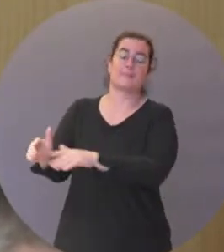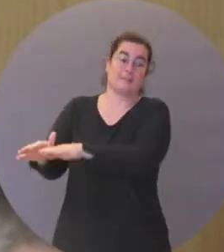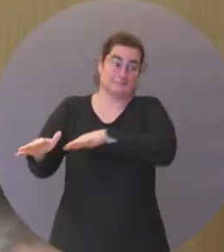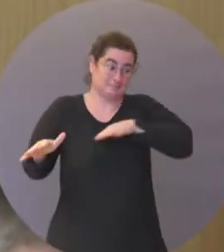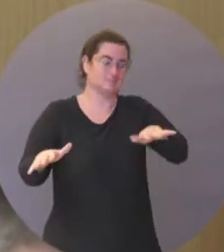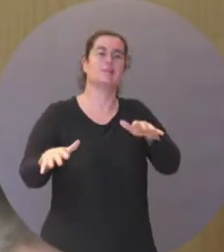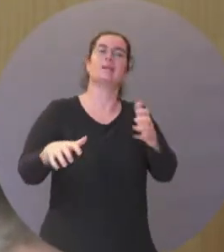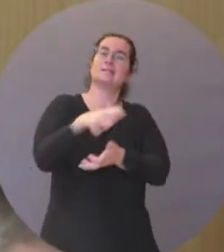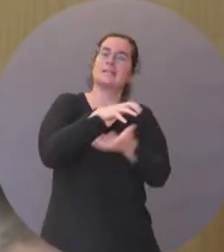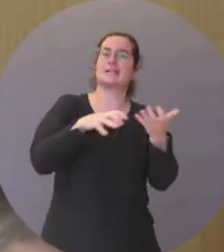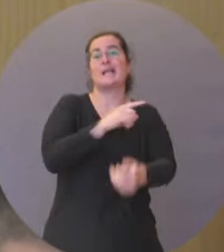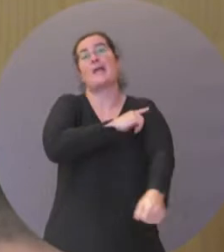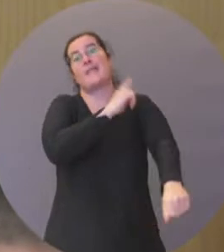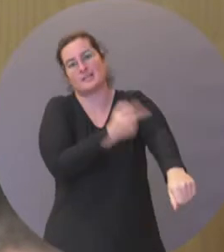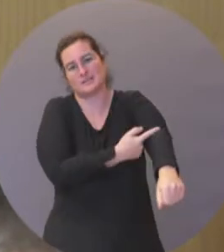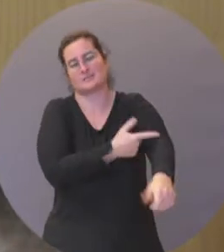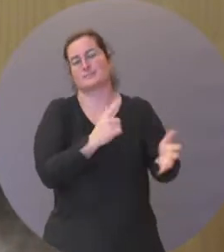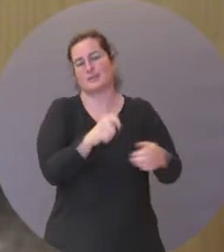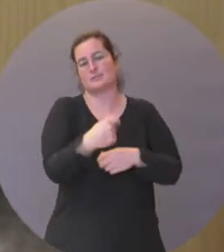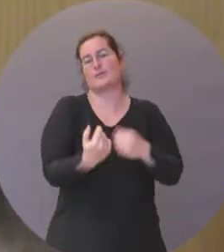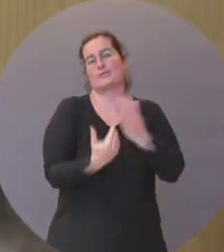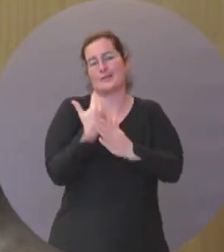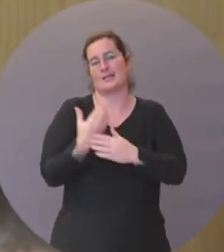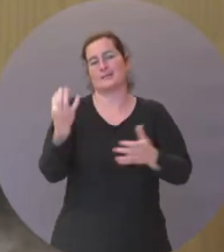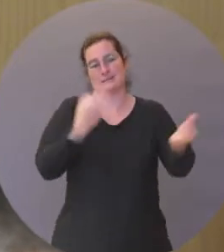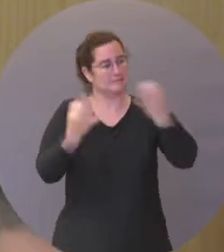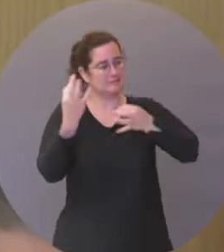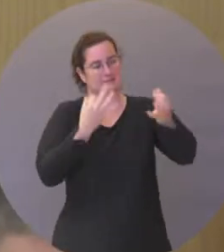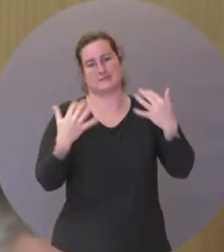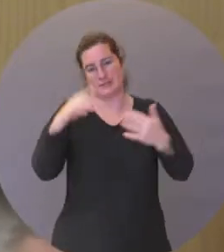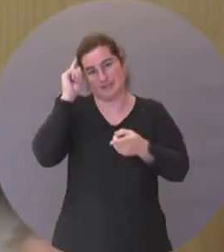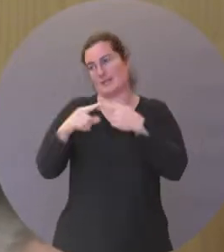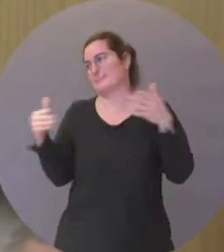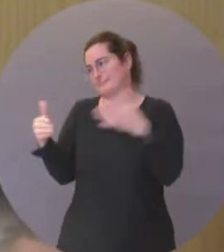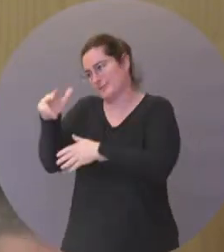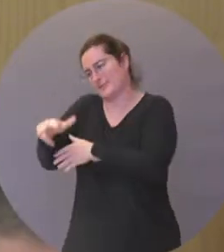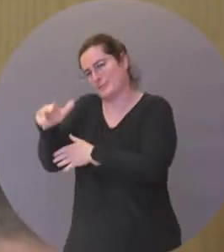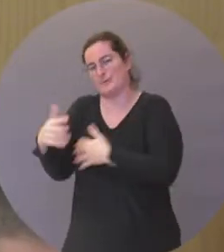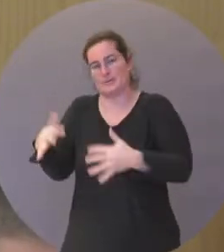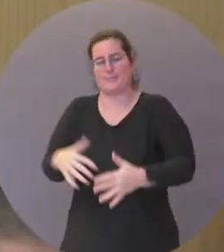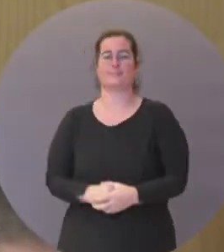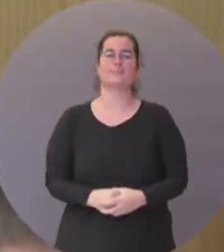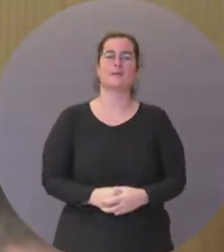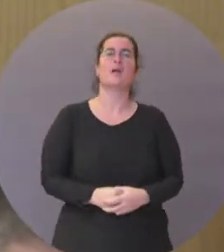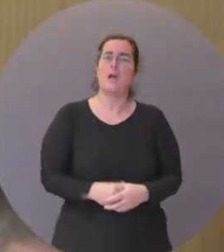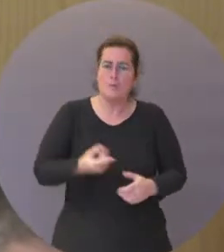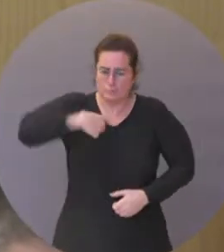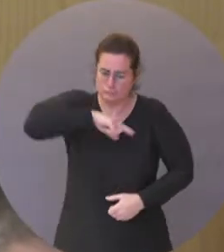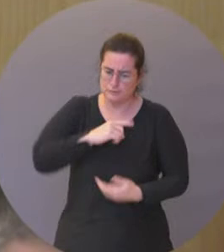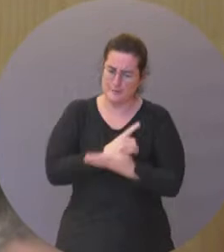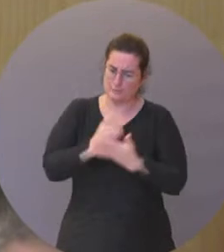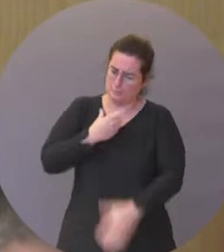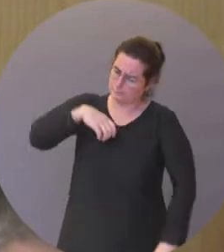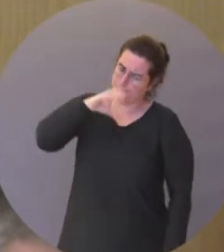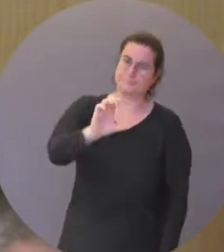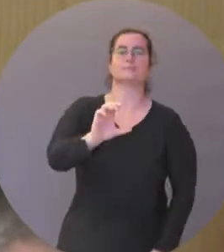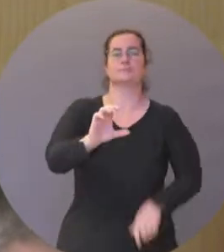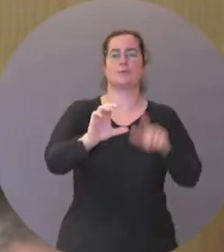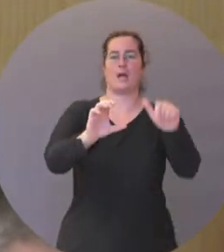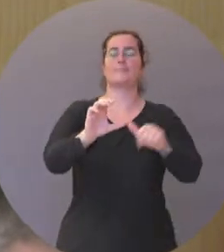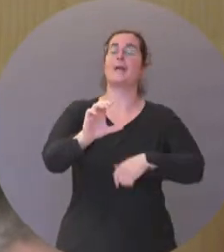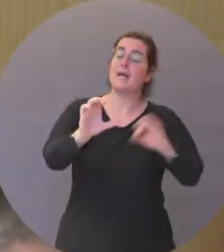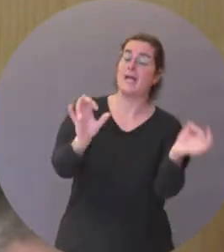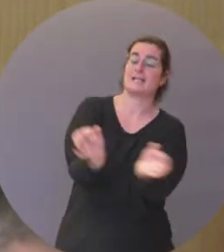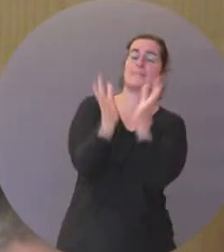et c'est un sujet que vous avez largement abordé ce matin avec le logement notamment mais là aussi nous avons déjà répondu présent une notation exceptionnelle